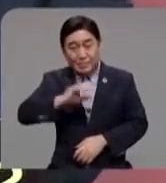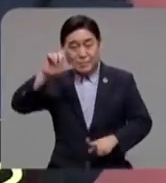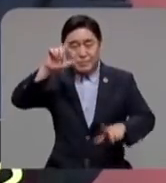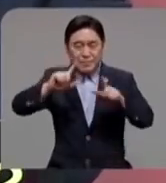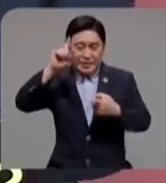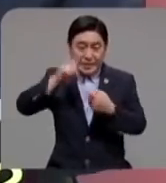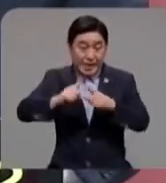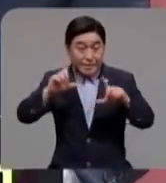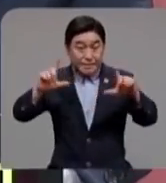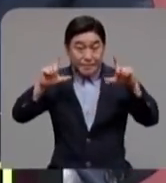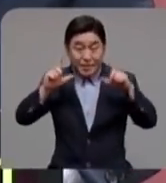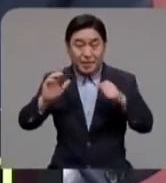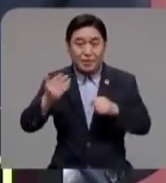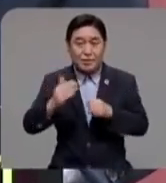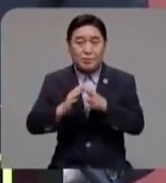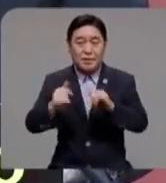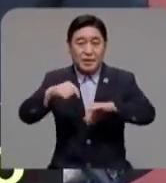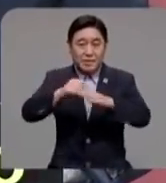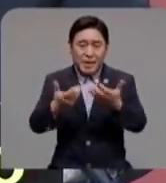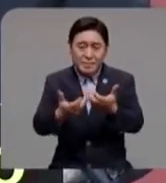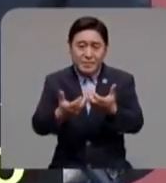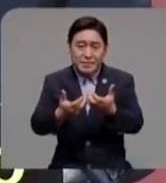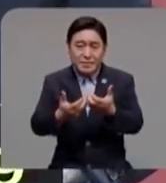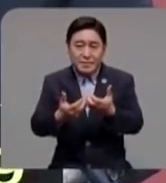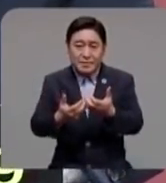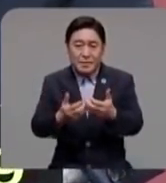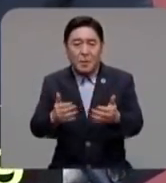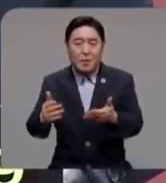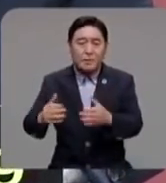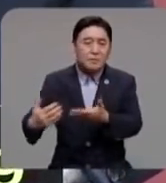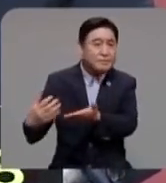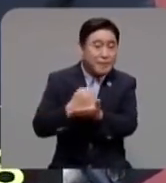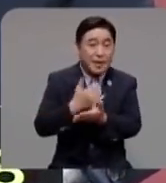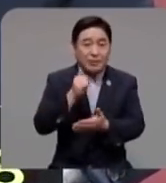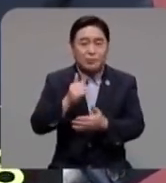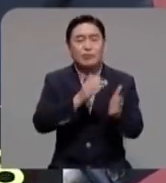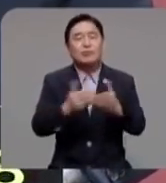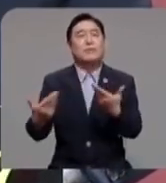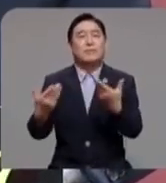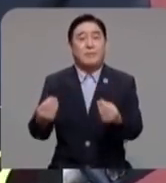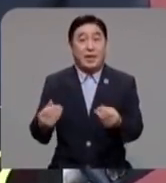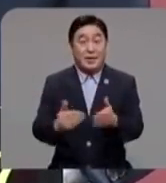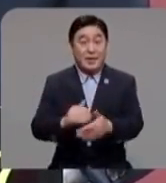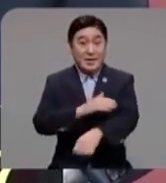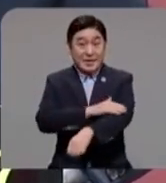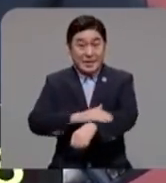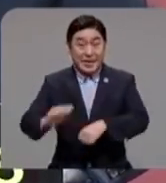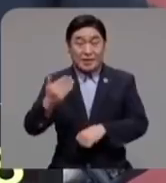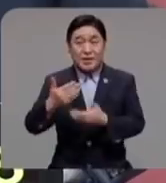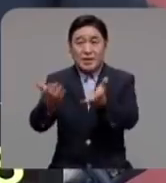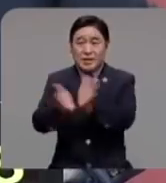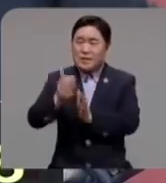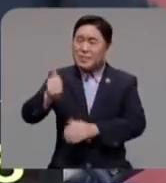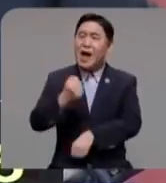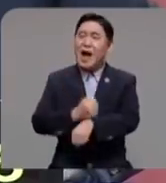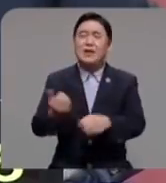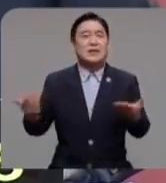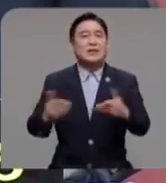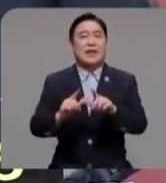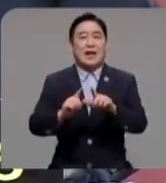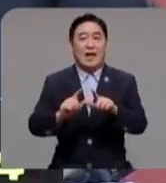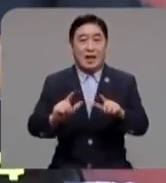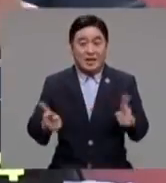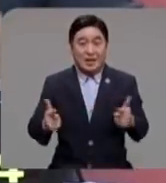국민의 민심을 제가 갈라놓을 수 있는 그런 준비를 지금까지 해왔고 가장 잘 되어 있습니다. 이거는 TF팀장이 할 수 있는 일이